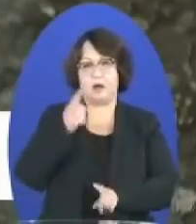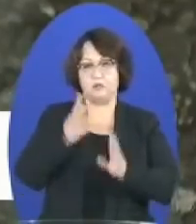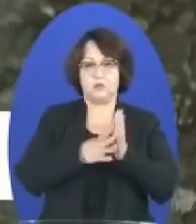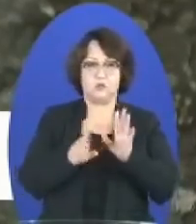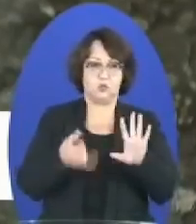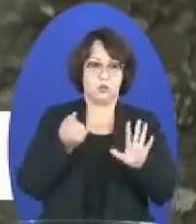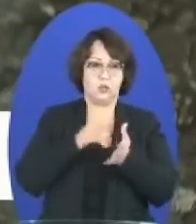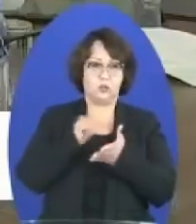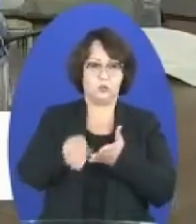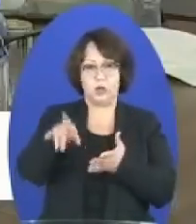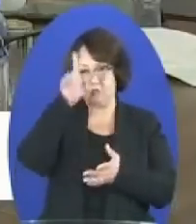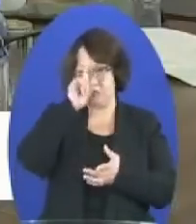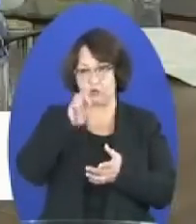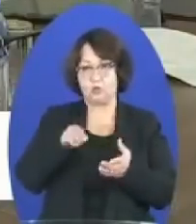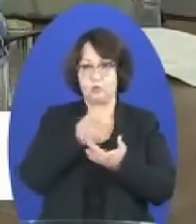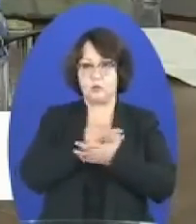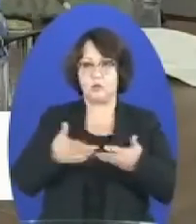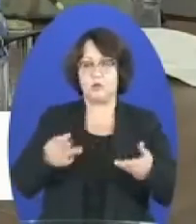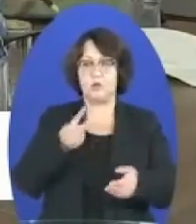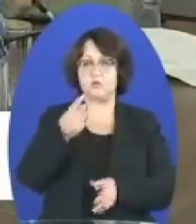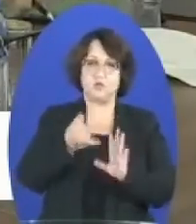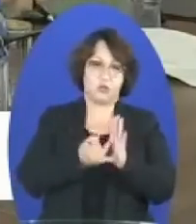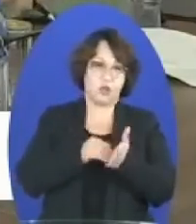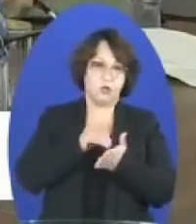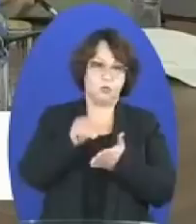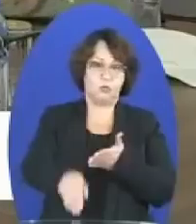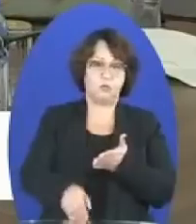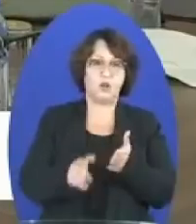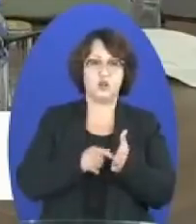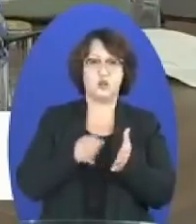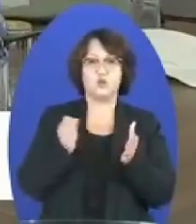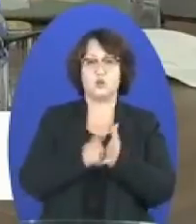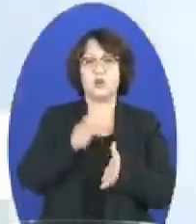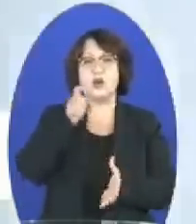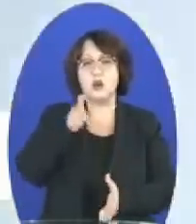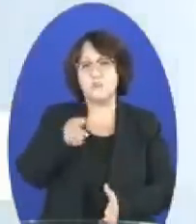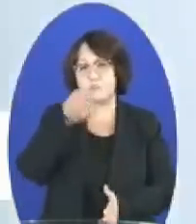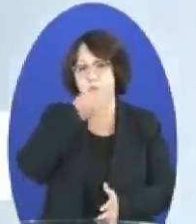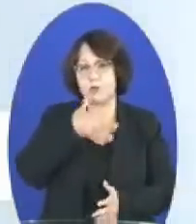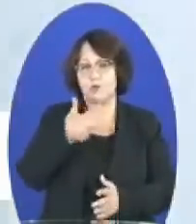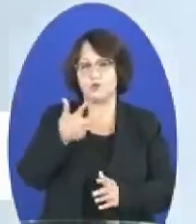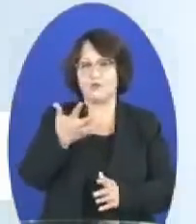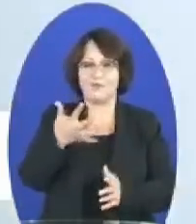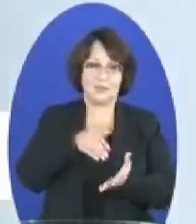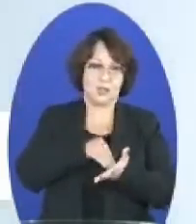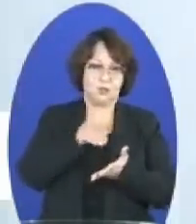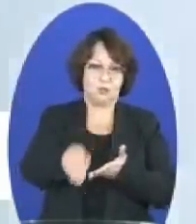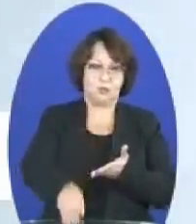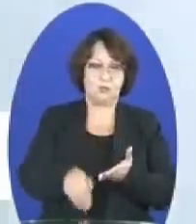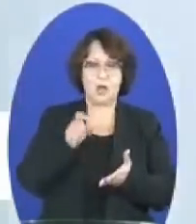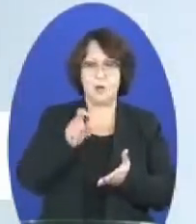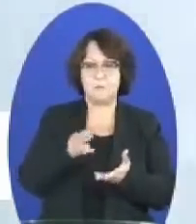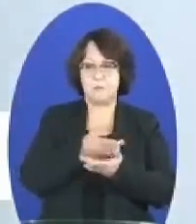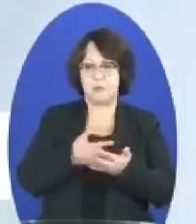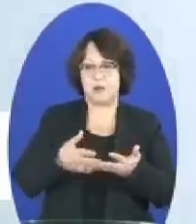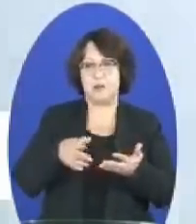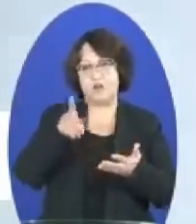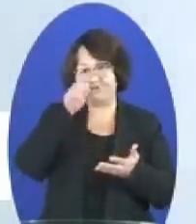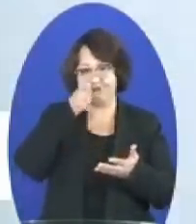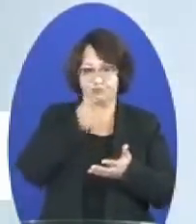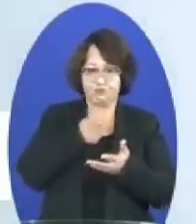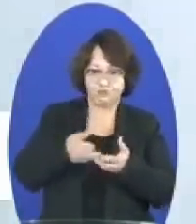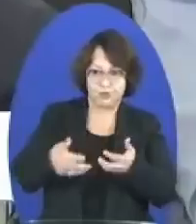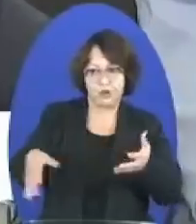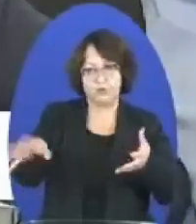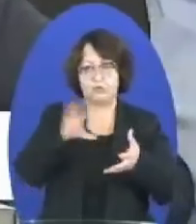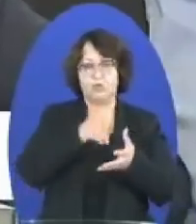төгрөг, эмнэлгийн тоног төхөөрөмжөнд 27 тэрбум төгрөг, нэг шаардлагатай амьд 35 тэрбум төгрөг, эмнэлгийн хэрэгсэлд 400 орчим сая төгрөг